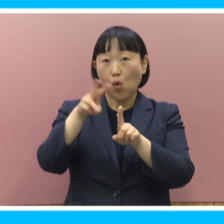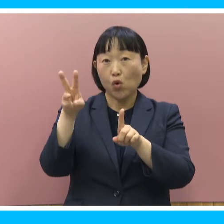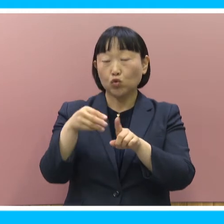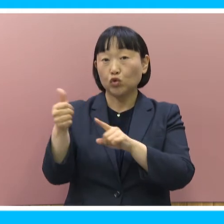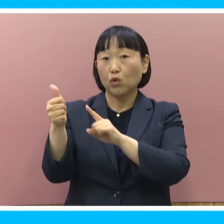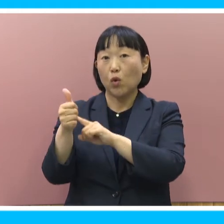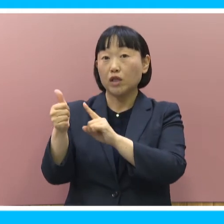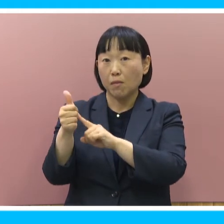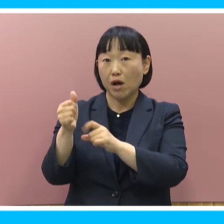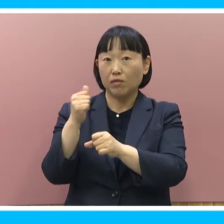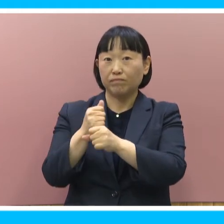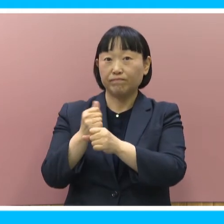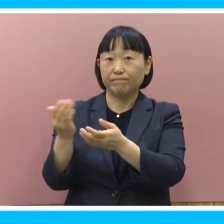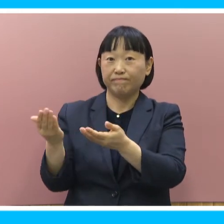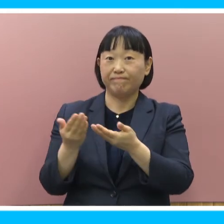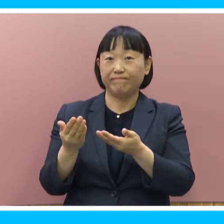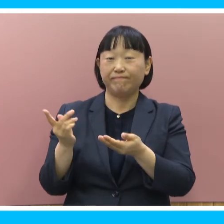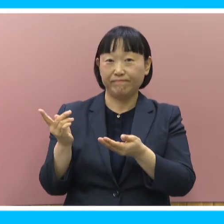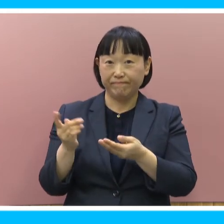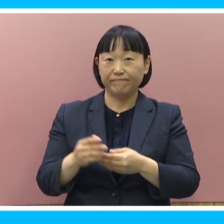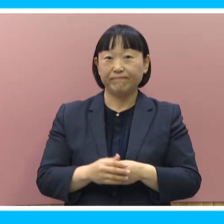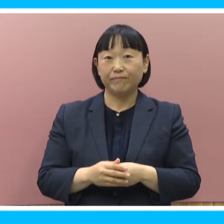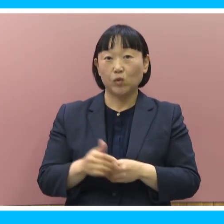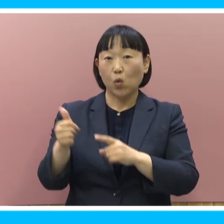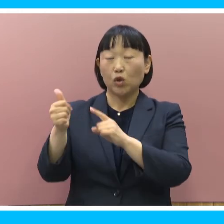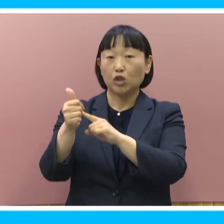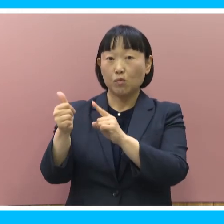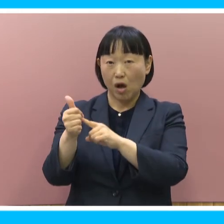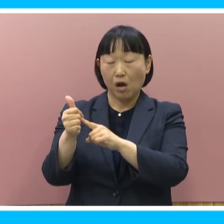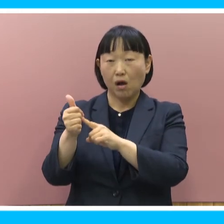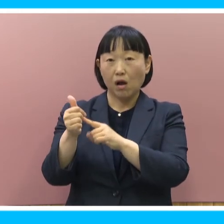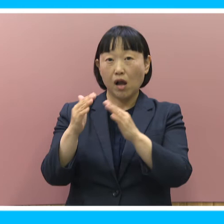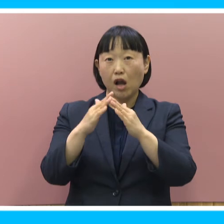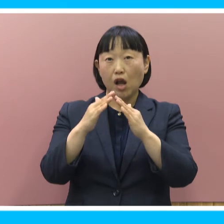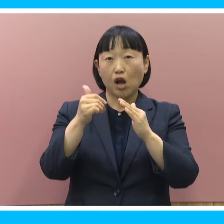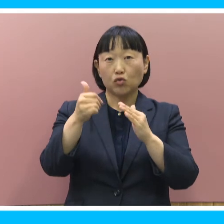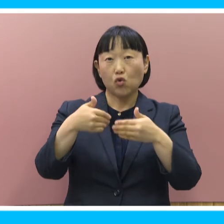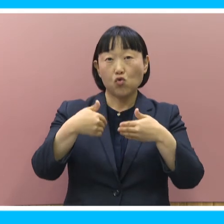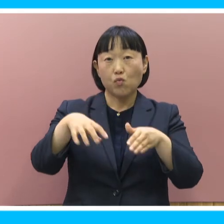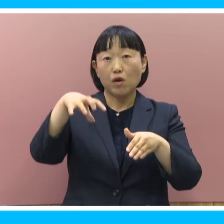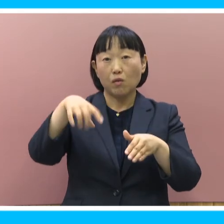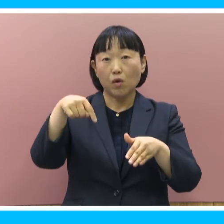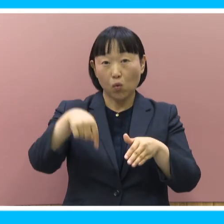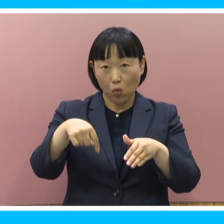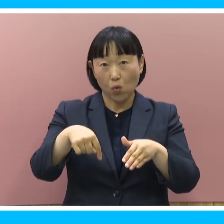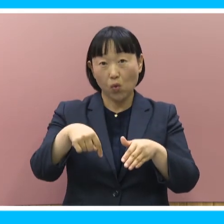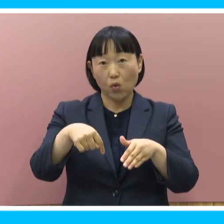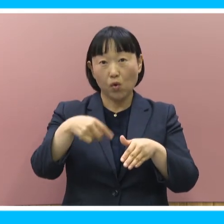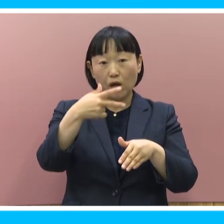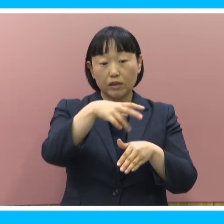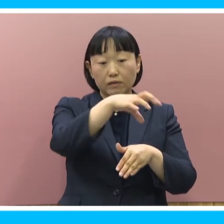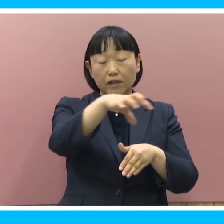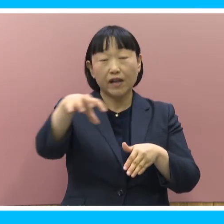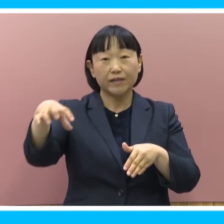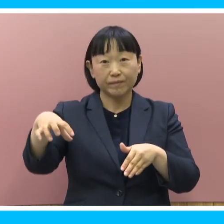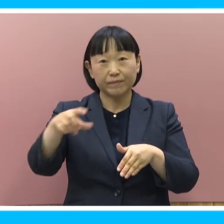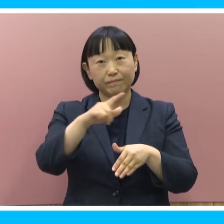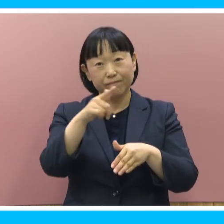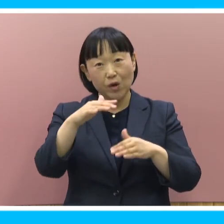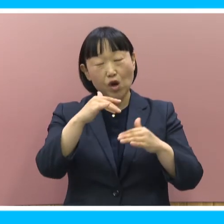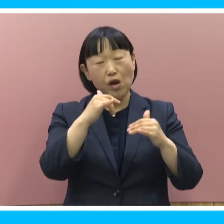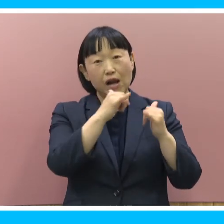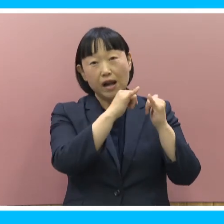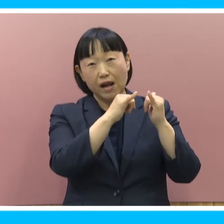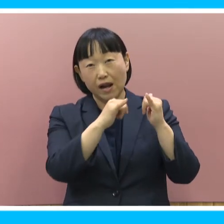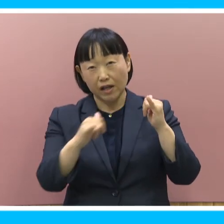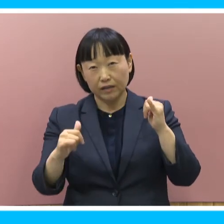光一様に作成していただきました。小杉様は家康公の生誕地であり、市内各所において積み重ね